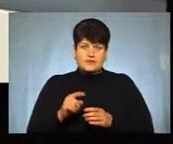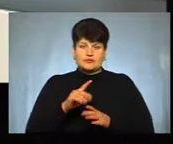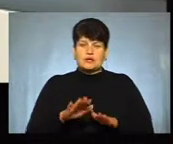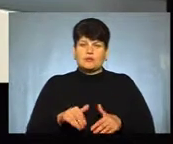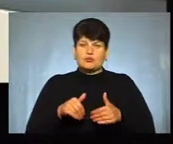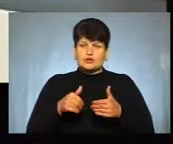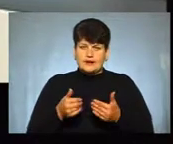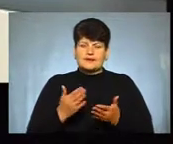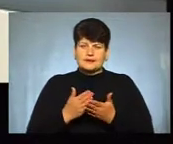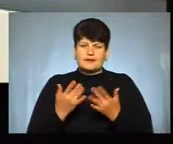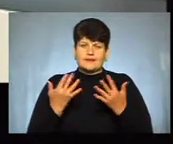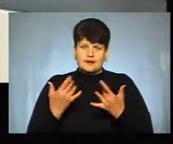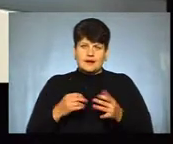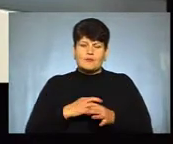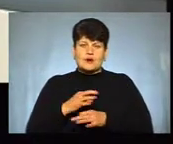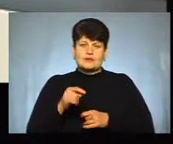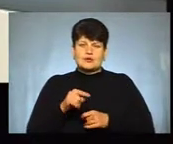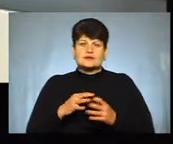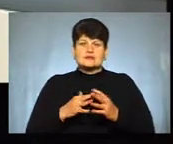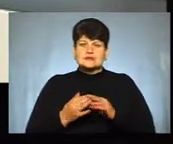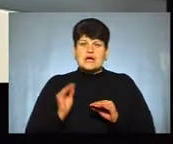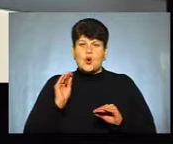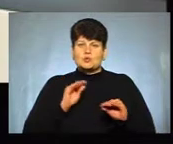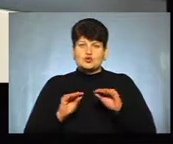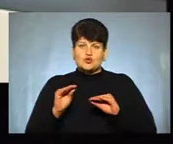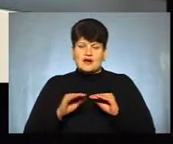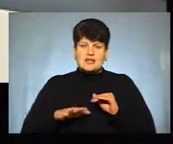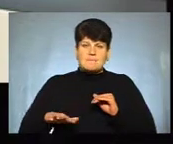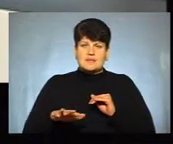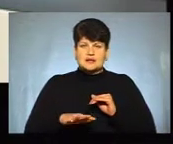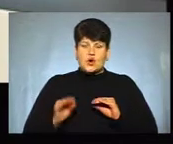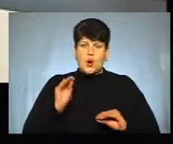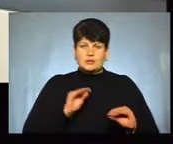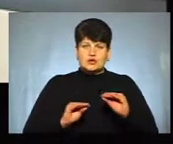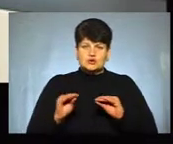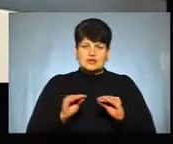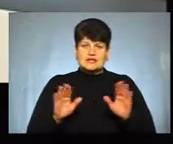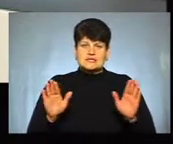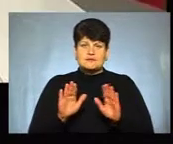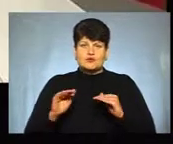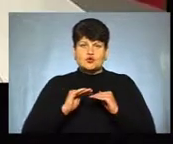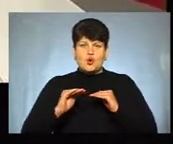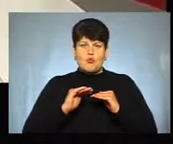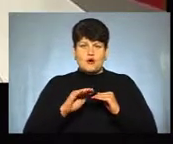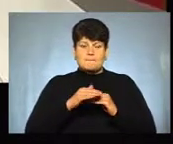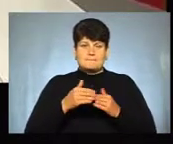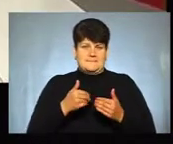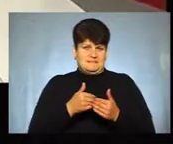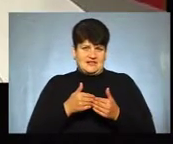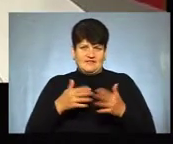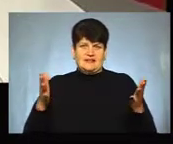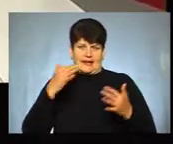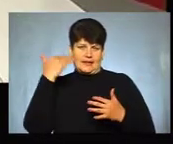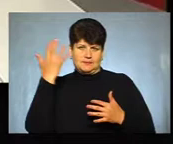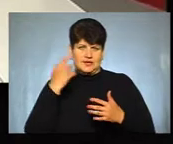звісно, є кілька проєктів по їхніх селах. Це облаштування у них теж майданчиків, облаштування такого спочого поля під відкритим небом. Тобто мешканці